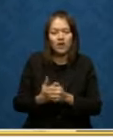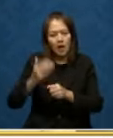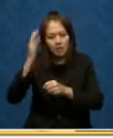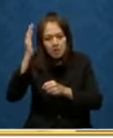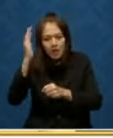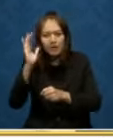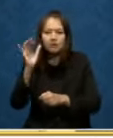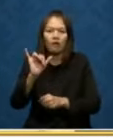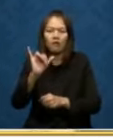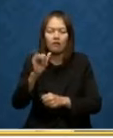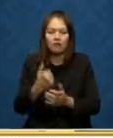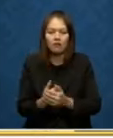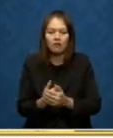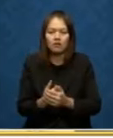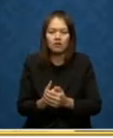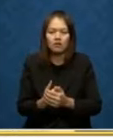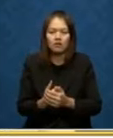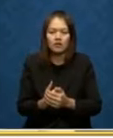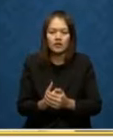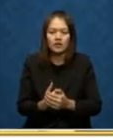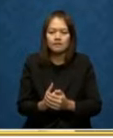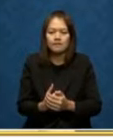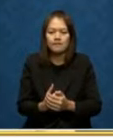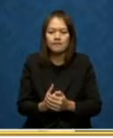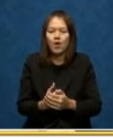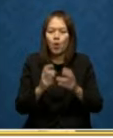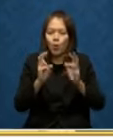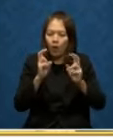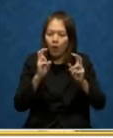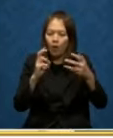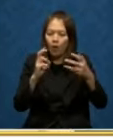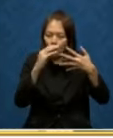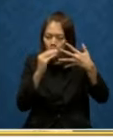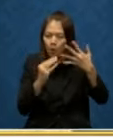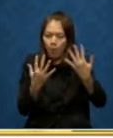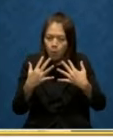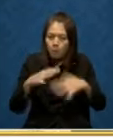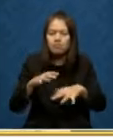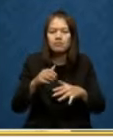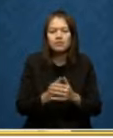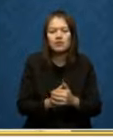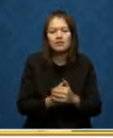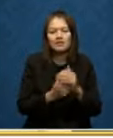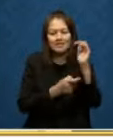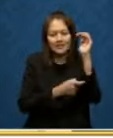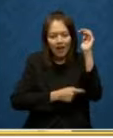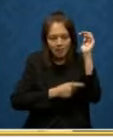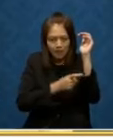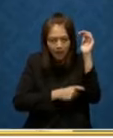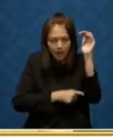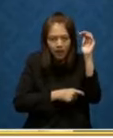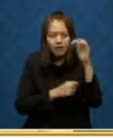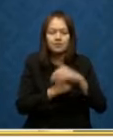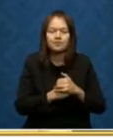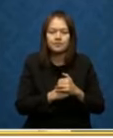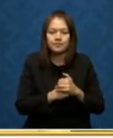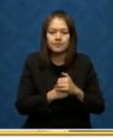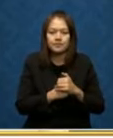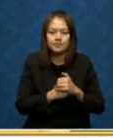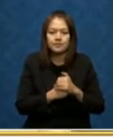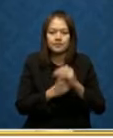ซึ่งนัดที่แล้วเนี่ยมีการรวมรวมเรื่องนะครับในส่วนของยางพาราท่านประธานที่เคารพครับ